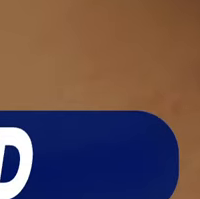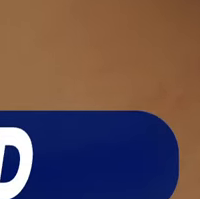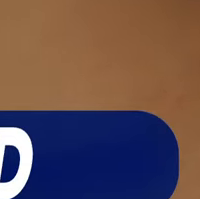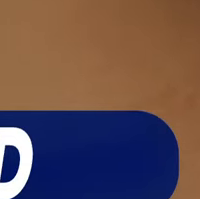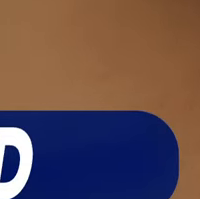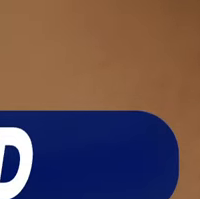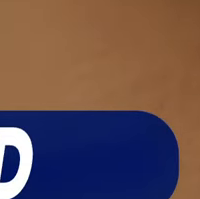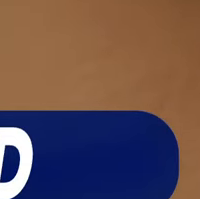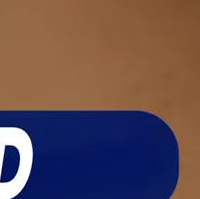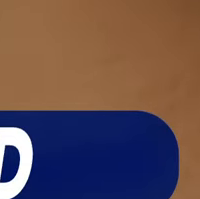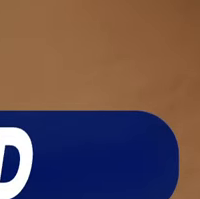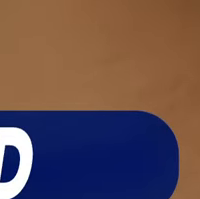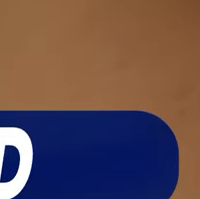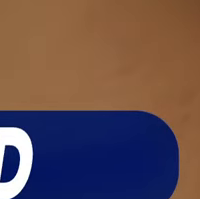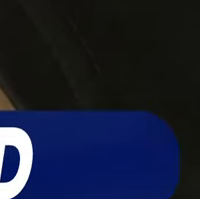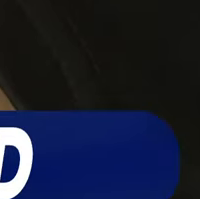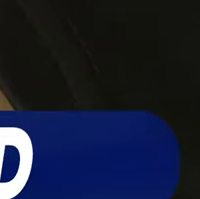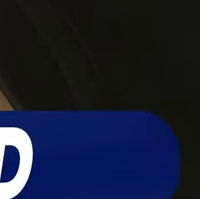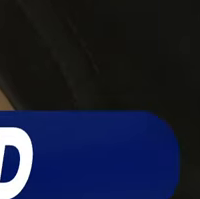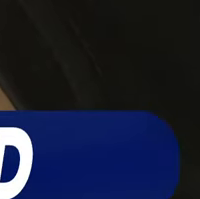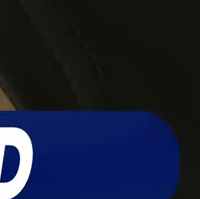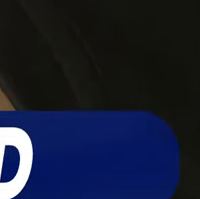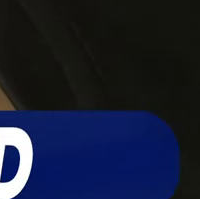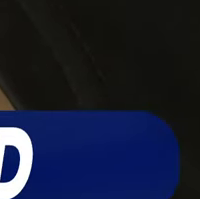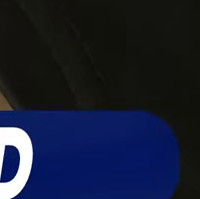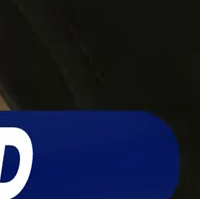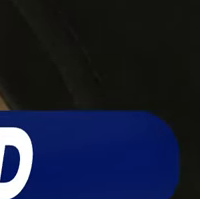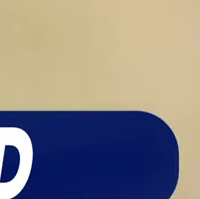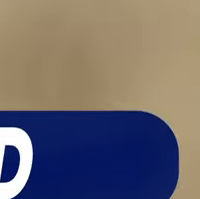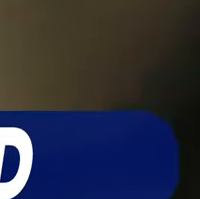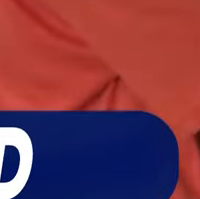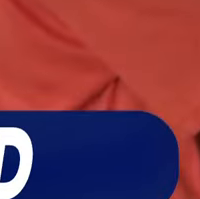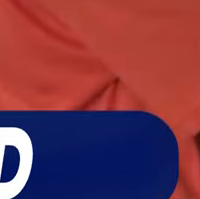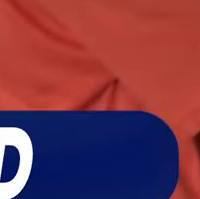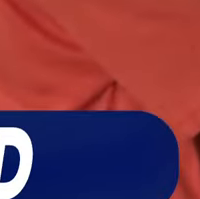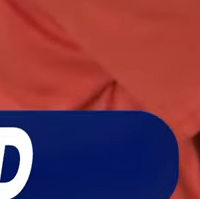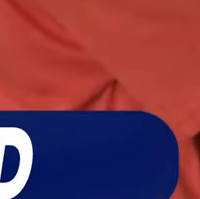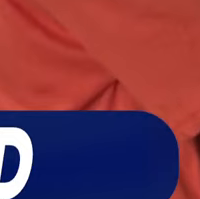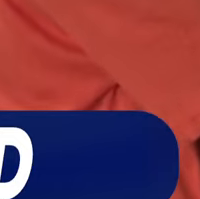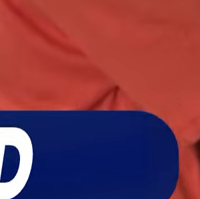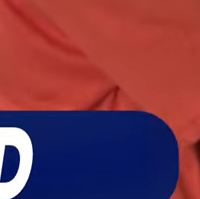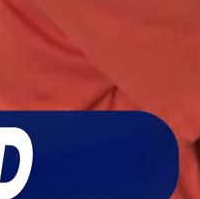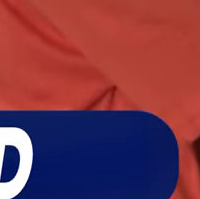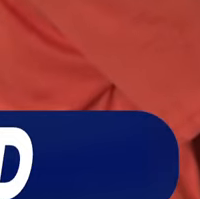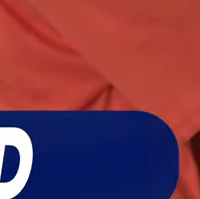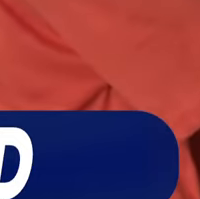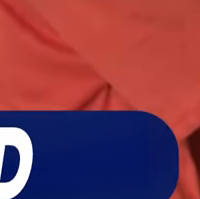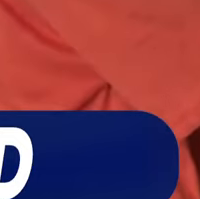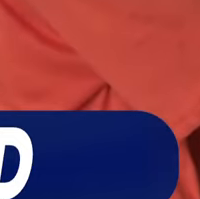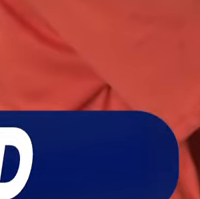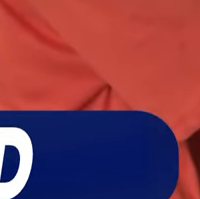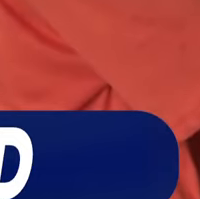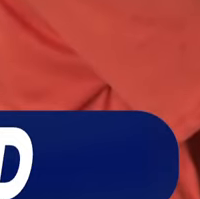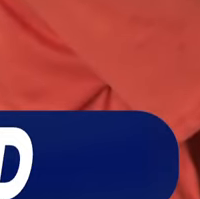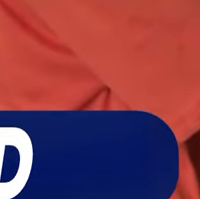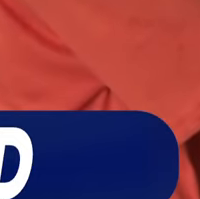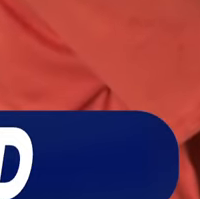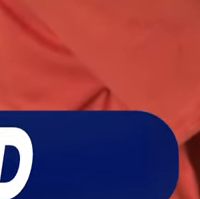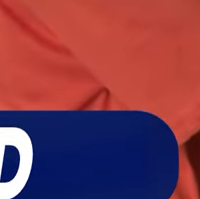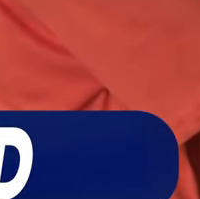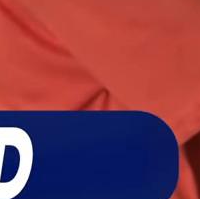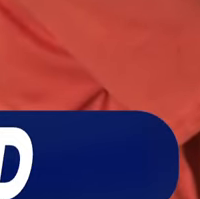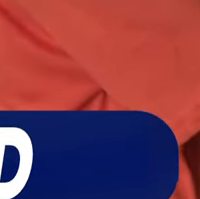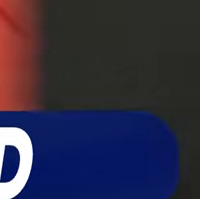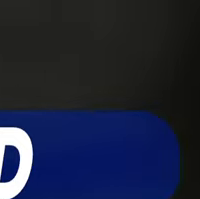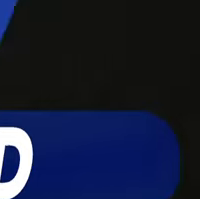Suspect na nag-uus ng kumukulong tubig sa isang sanggol sa Rizal, humingi ng tawad at inaming nalito dahilan sa